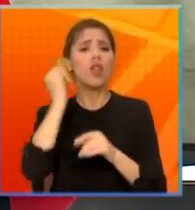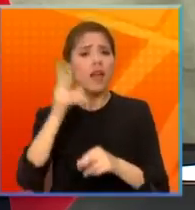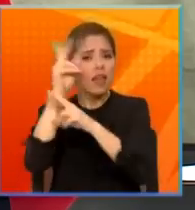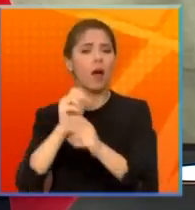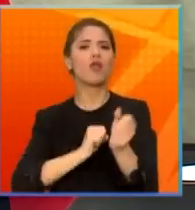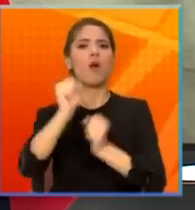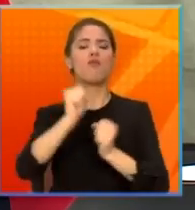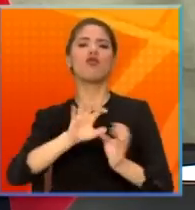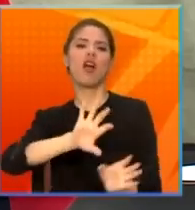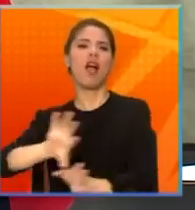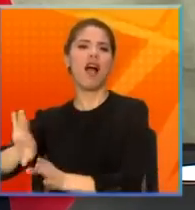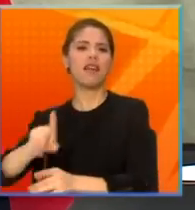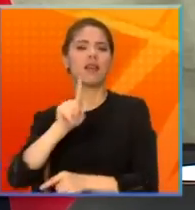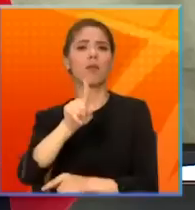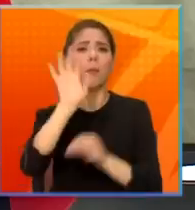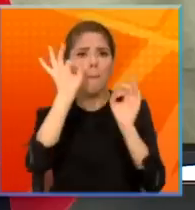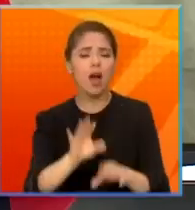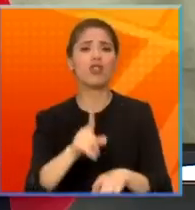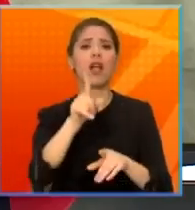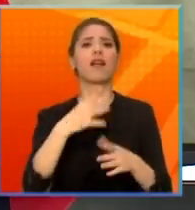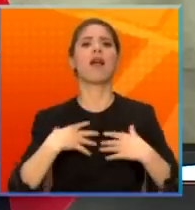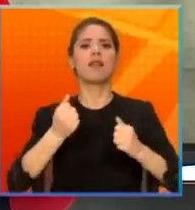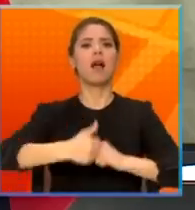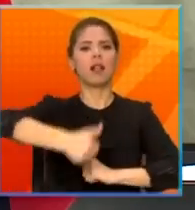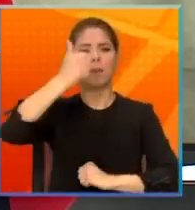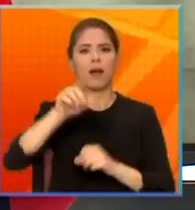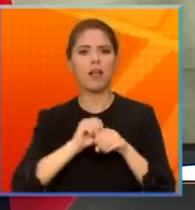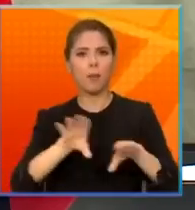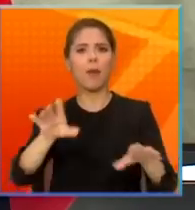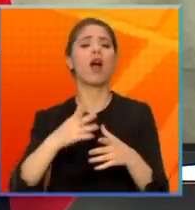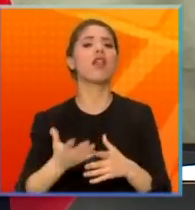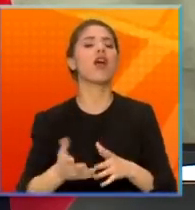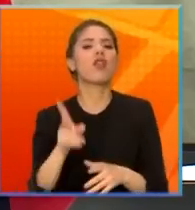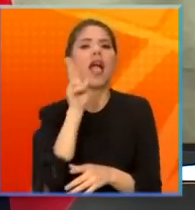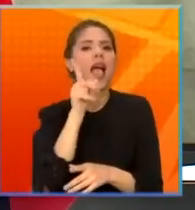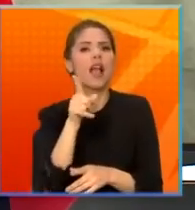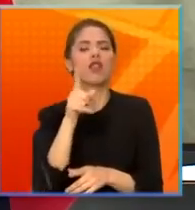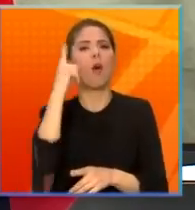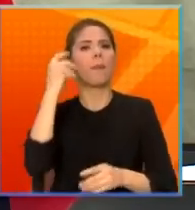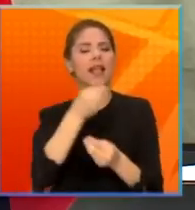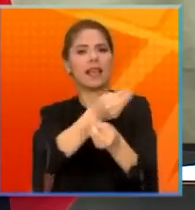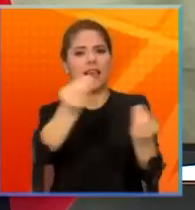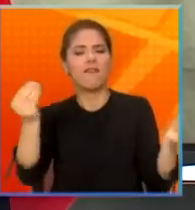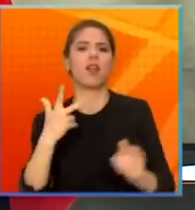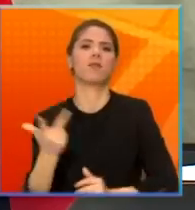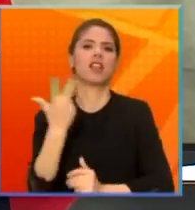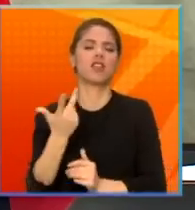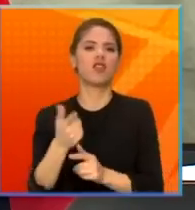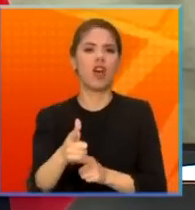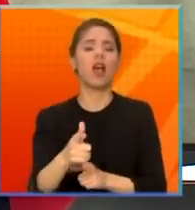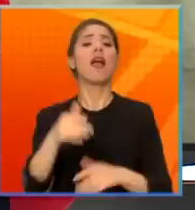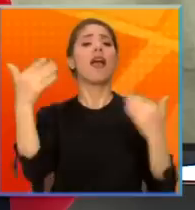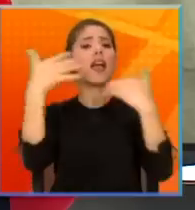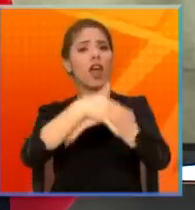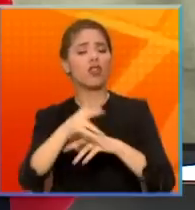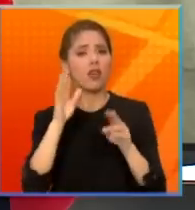kabusuyla mücadeleye ayırdık. Başlarken Sağlık Bakanı Fahrettin Koca'nın paylaştığı en son bilgiyi aktaralım hızla.